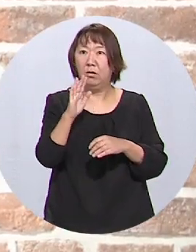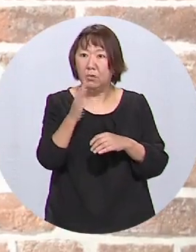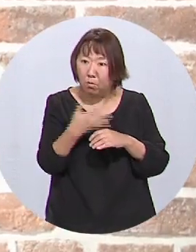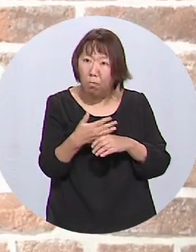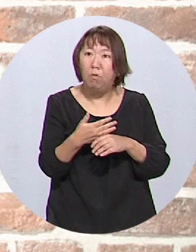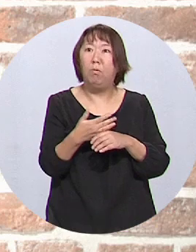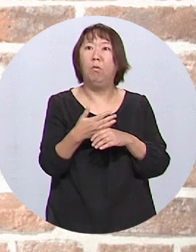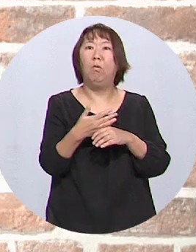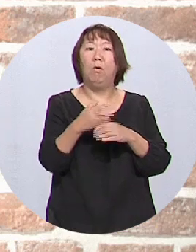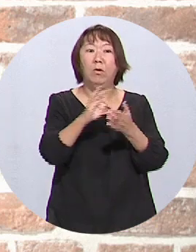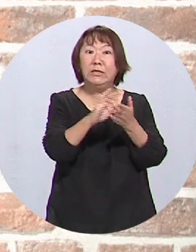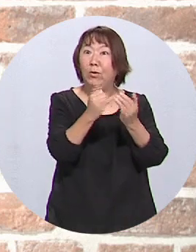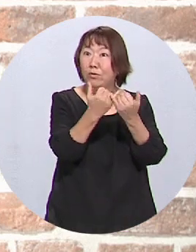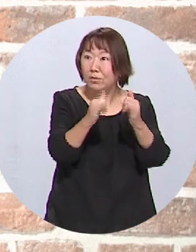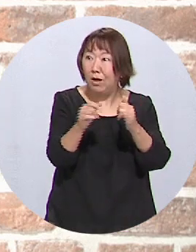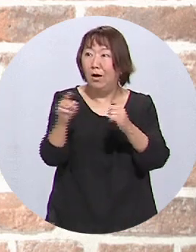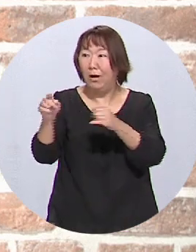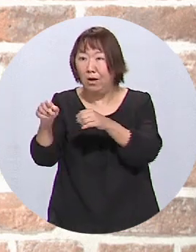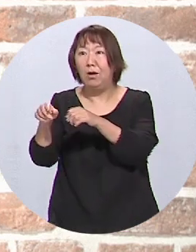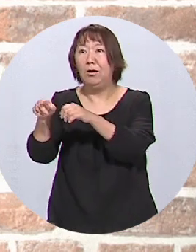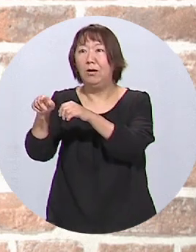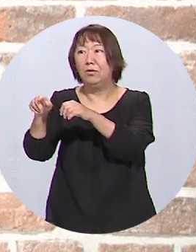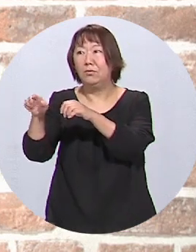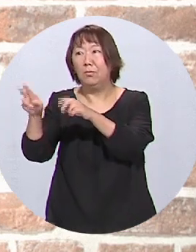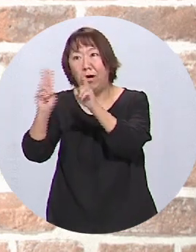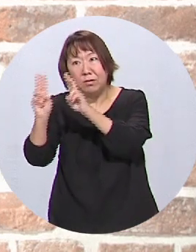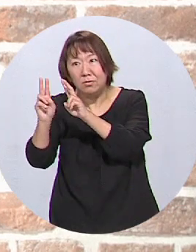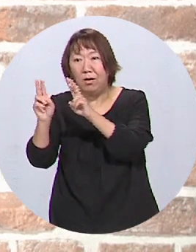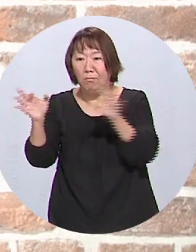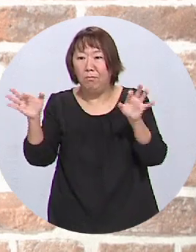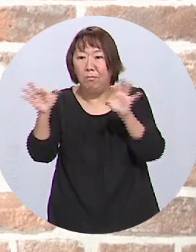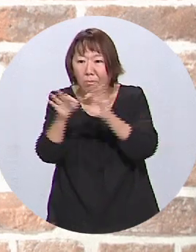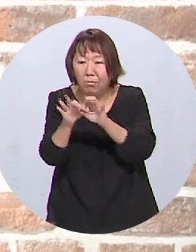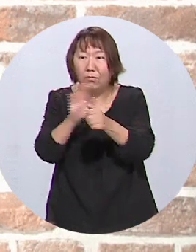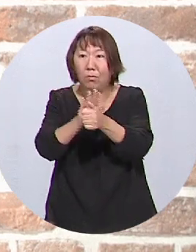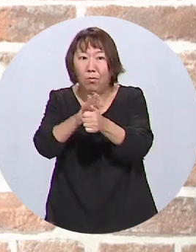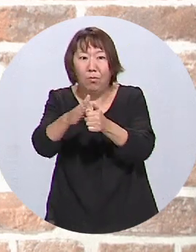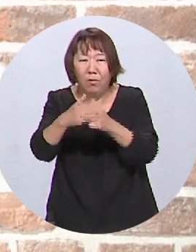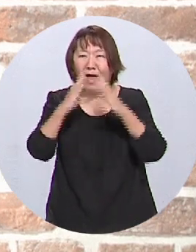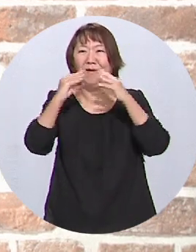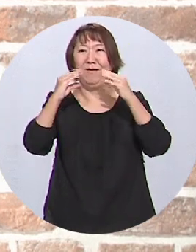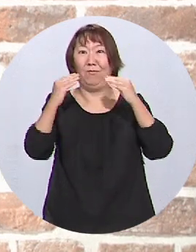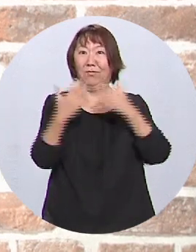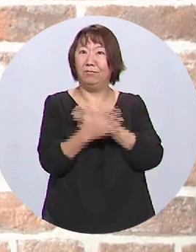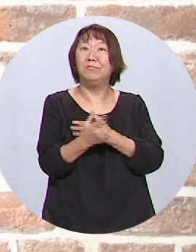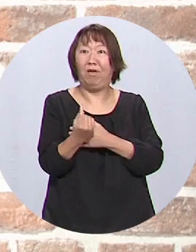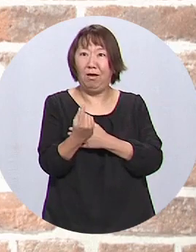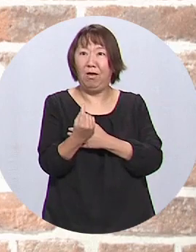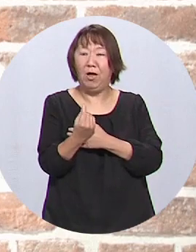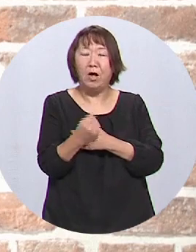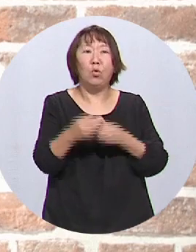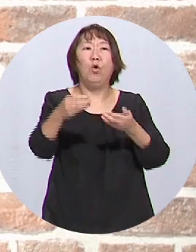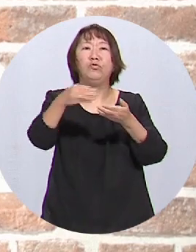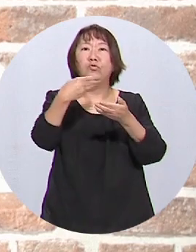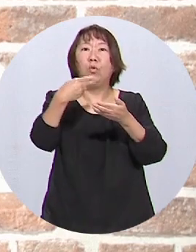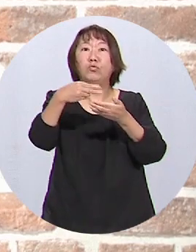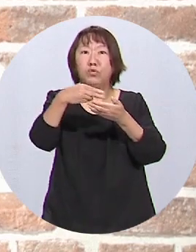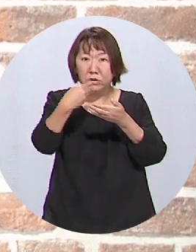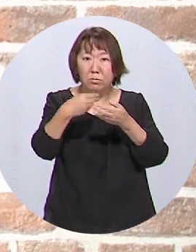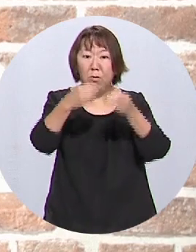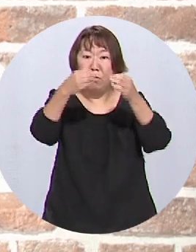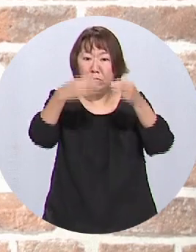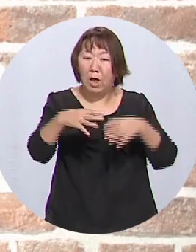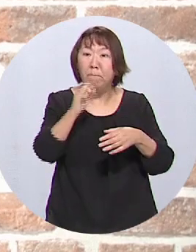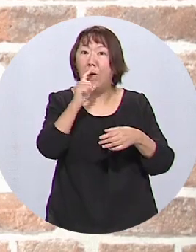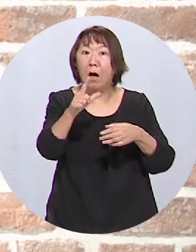業種の方がこうやって協力し合うと新しい笑顔がどんどん生まれていくんですね。あと食品ロスが今まで